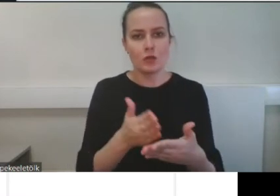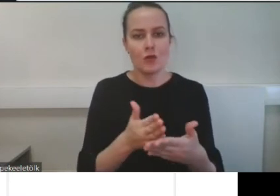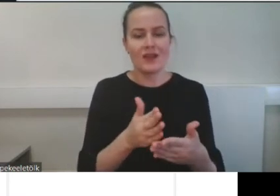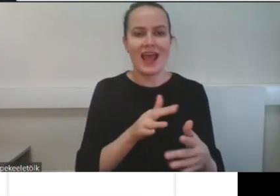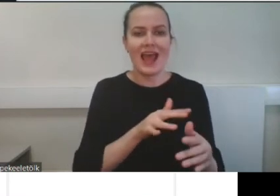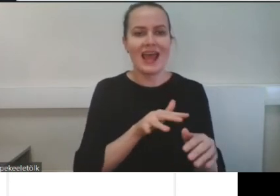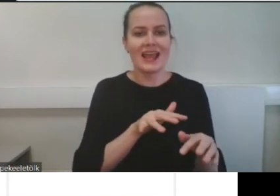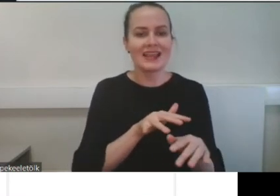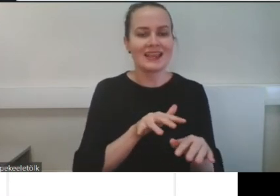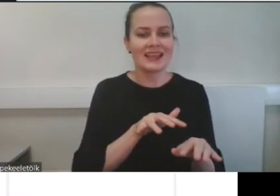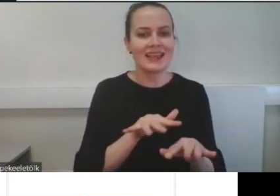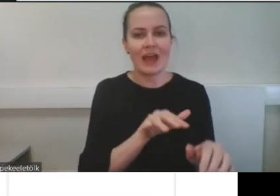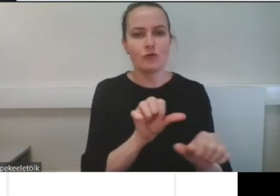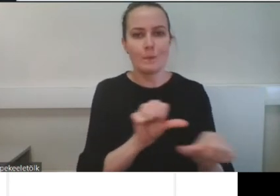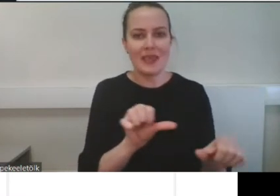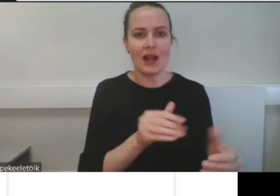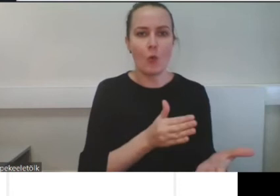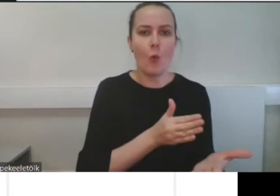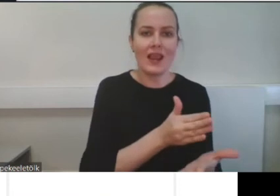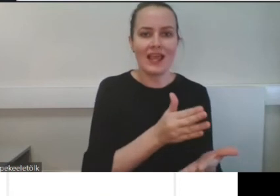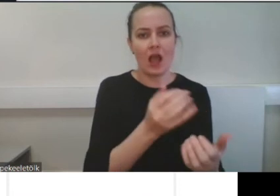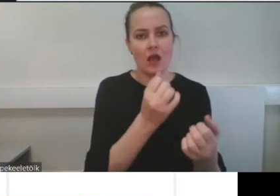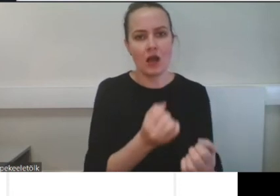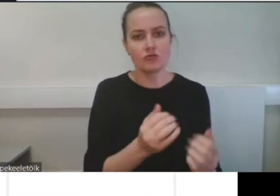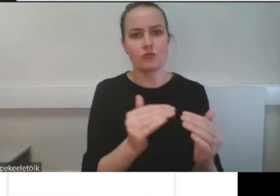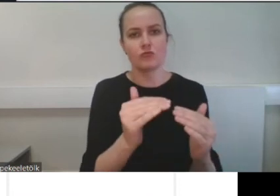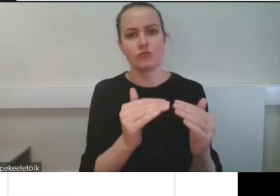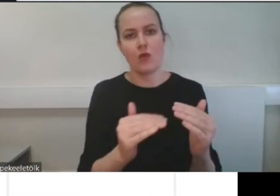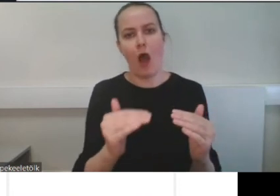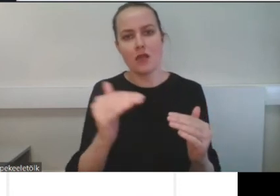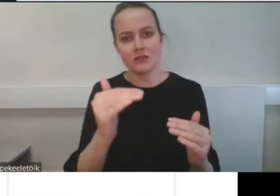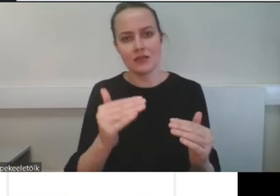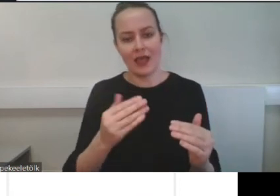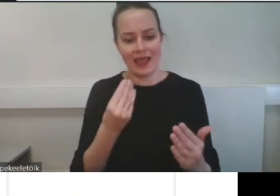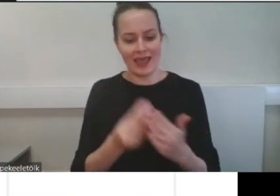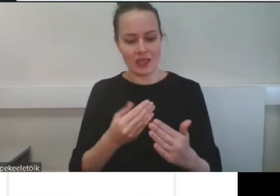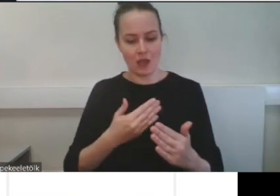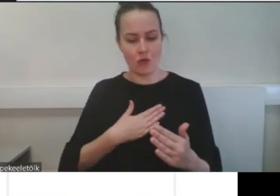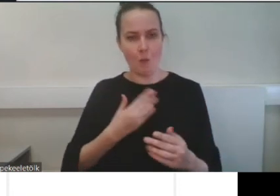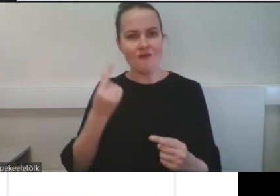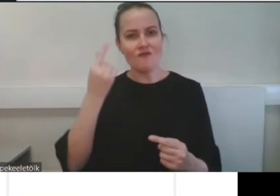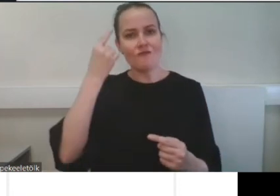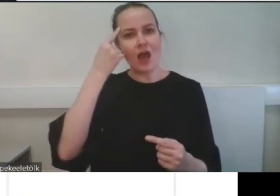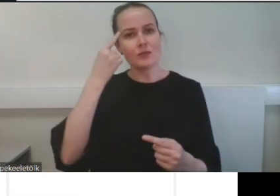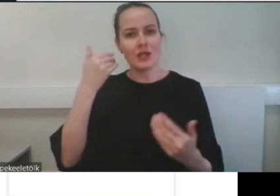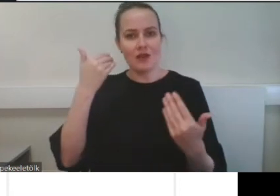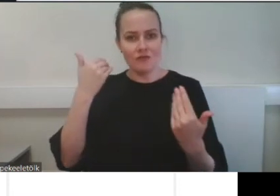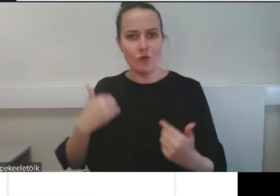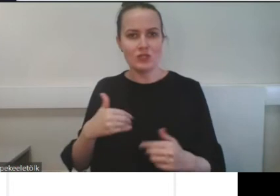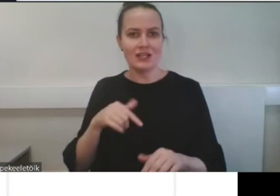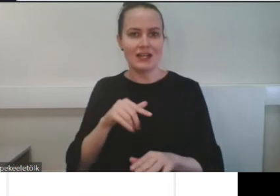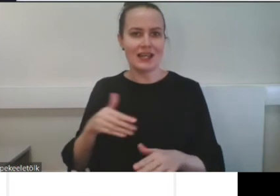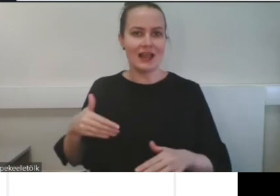vananemine, heakad inimesed ei ole alati korrelatsioonis oluliste tegevuspiirangutega,